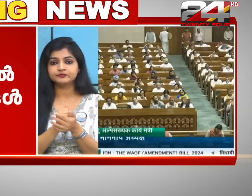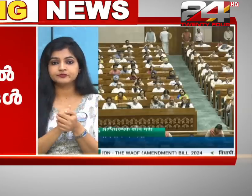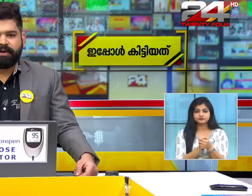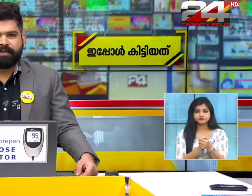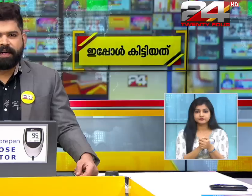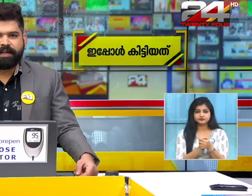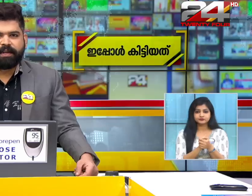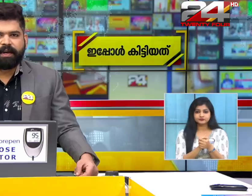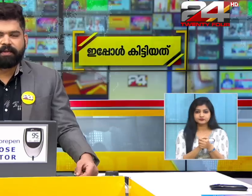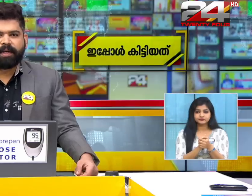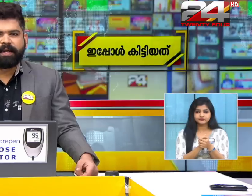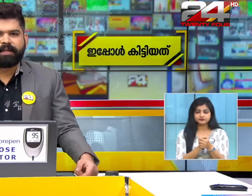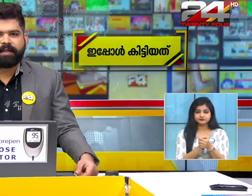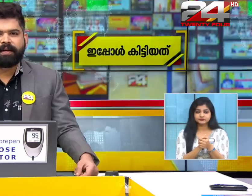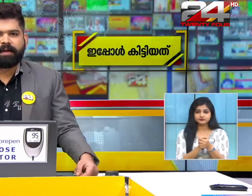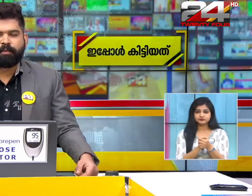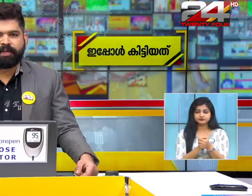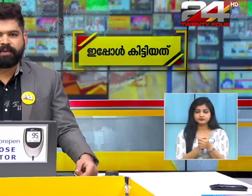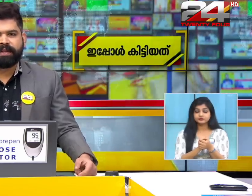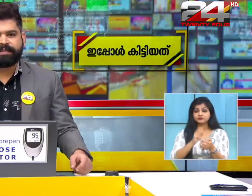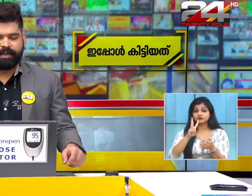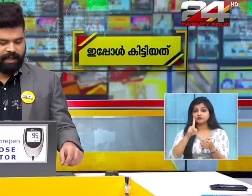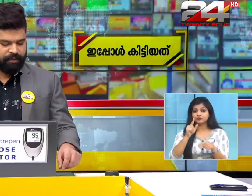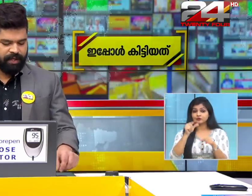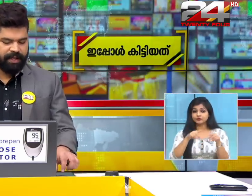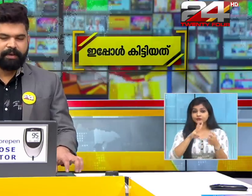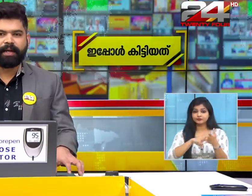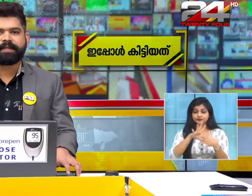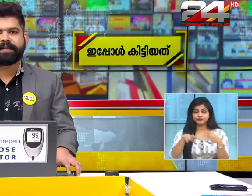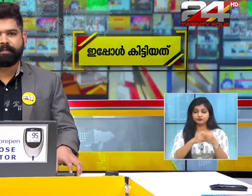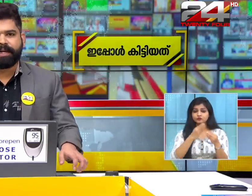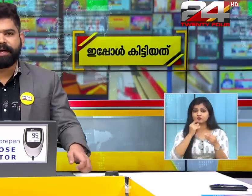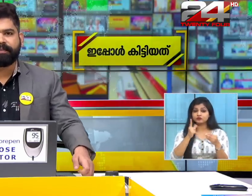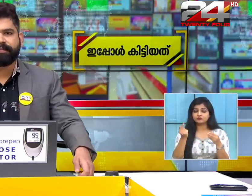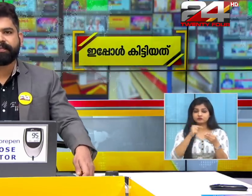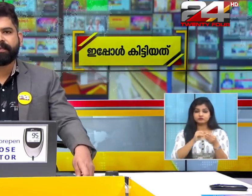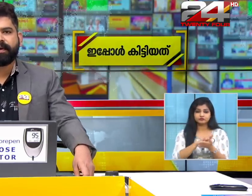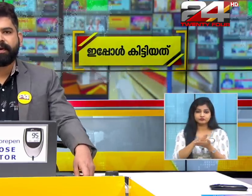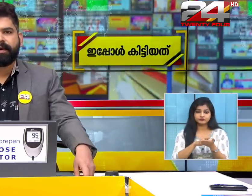കെ വിവരങ്ങൾ നൽകുകയായിരുന്നു ഡൽഹിയിൽ നിന്ന്. 31 അംഗ സമിതിയാണ്. മുസ്ലിം ലീഗിന് പ്രാതിനിധ്യം ഇല്ല.